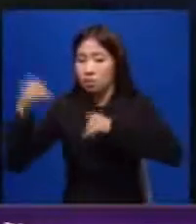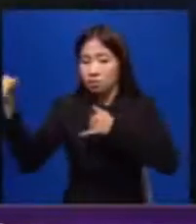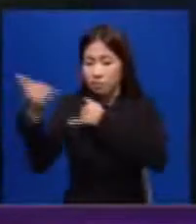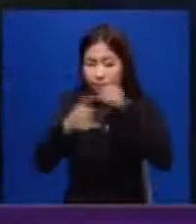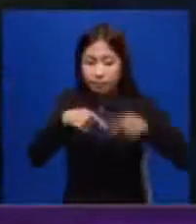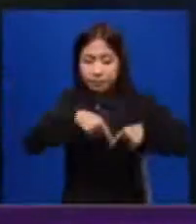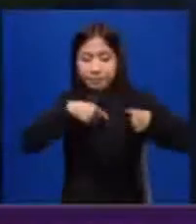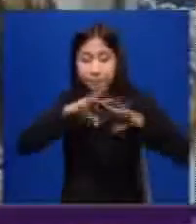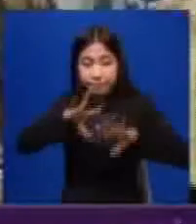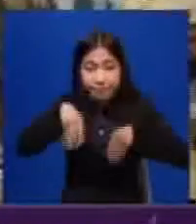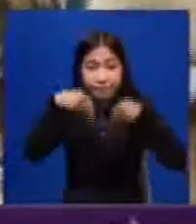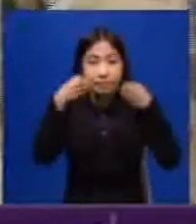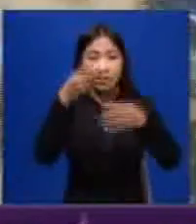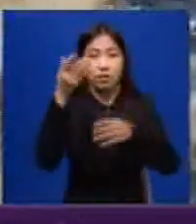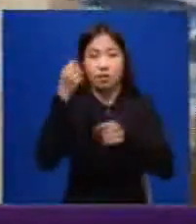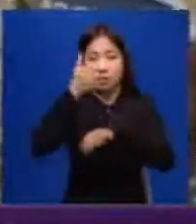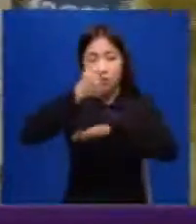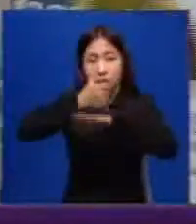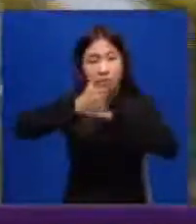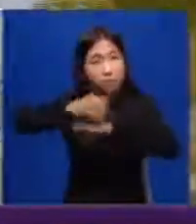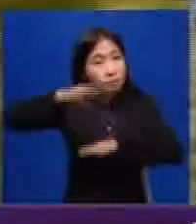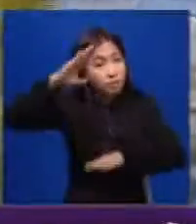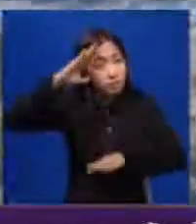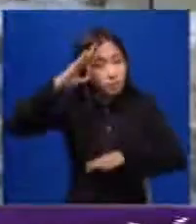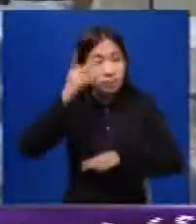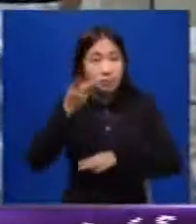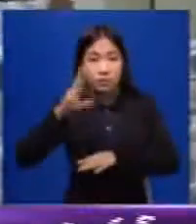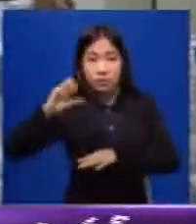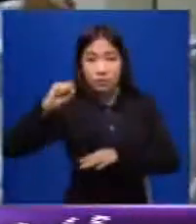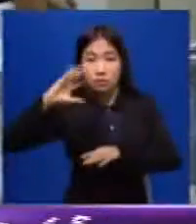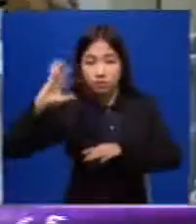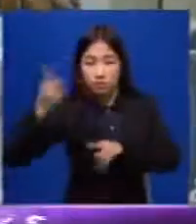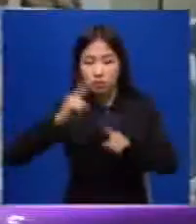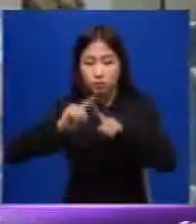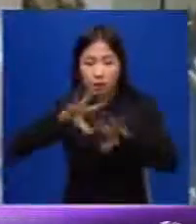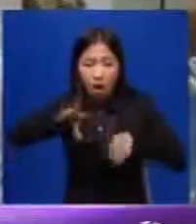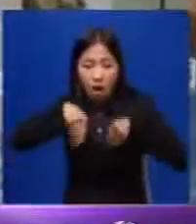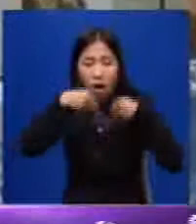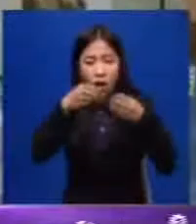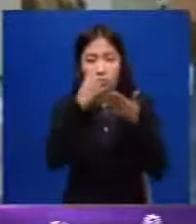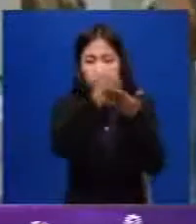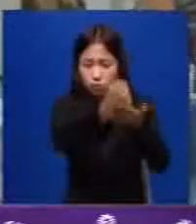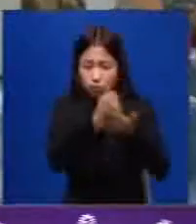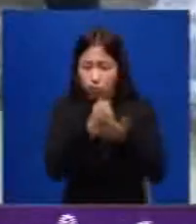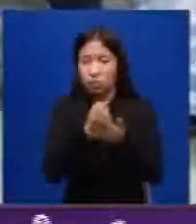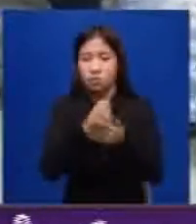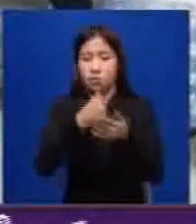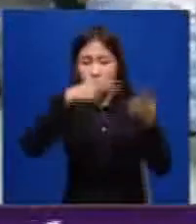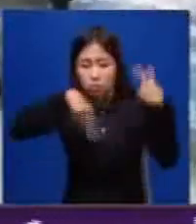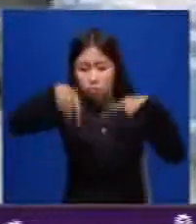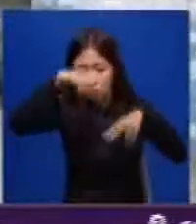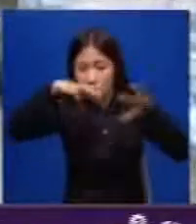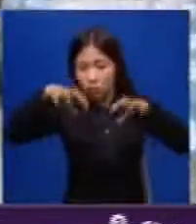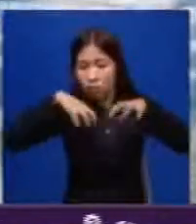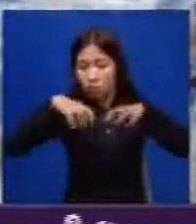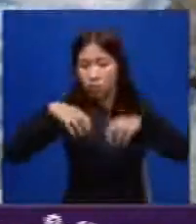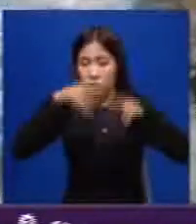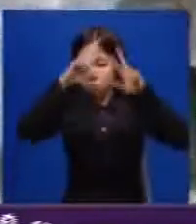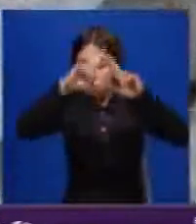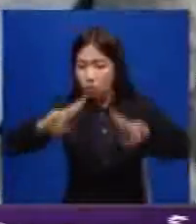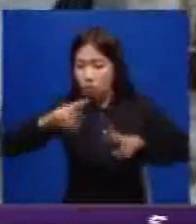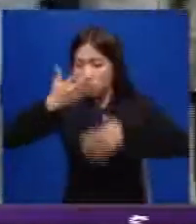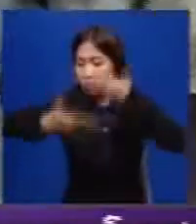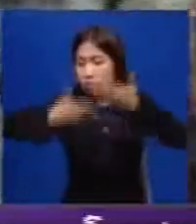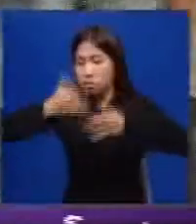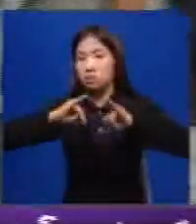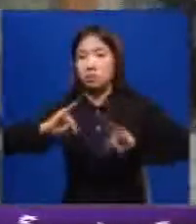าให้กำลังใจคสช.พร้อมทั้งยื่นเรื่องถึงหัวหน้าคสช.ขอให้ช่วยดูแลการบริหารงานและช่วยเหลือผู้ประกอบการในต